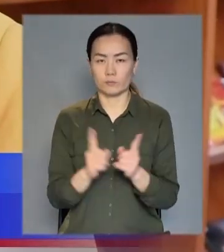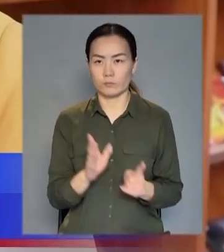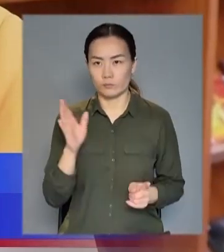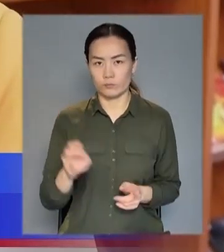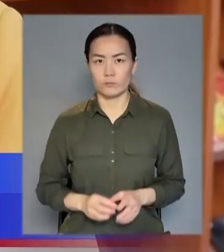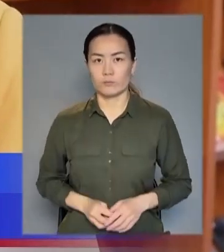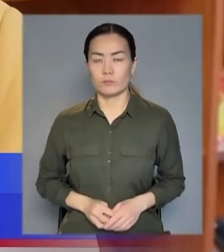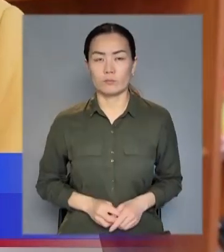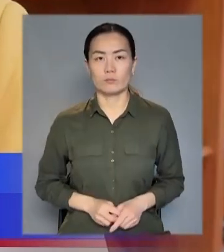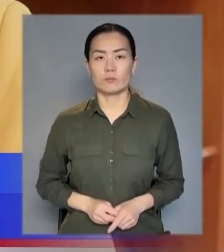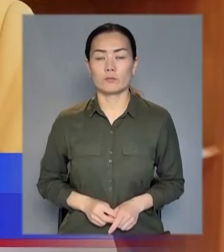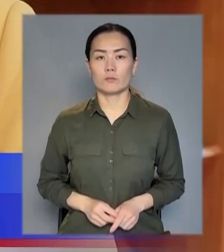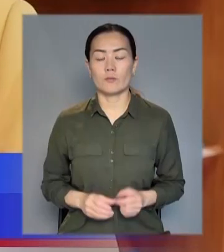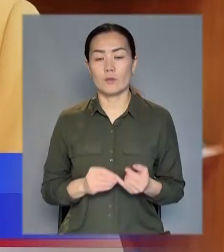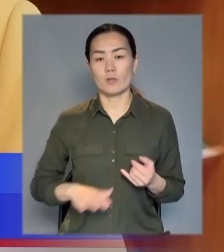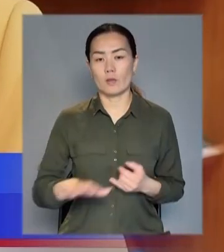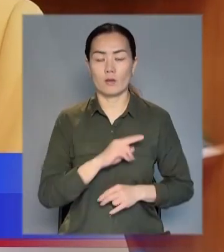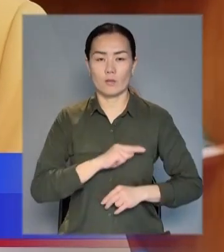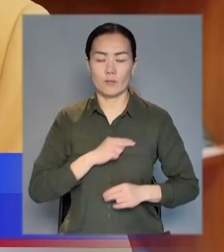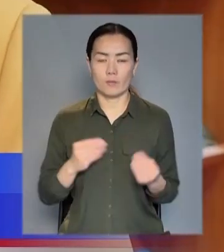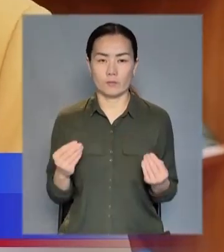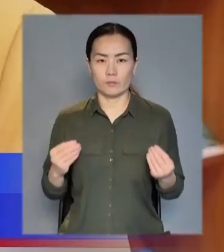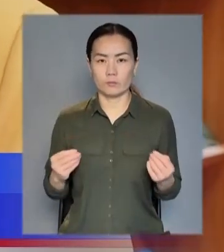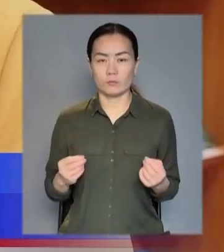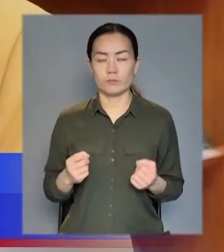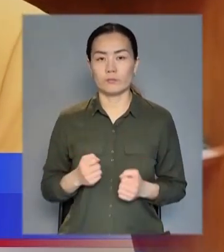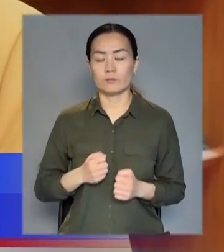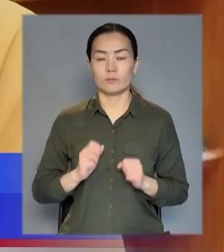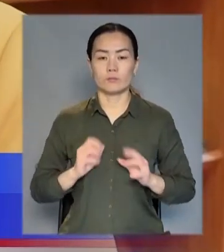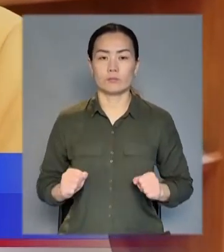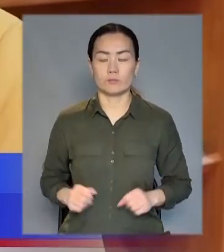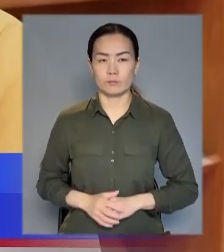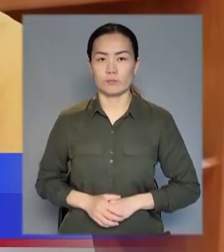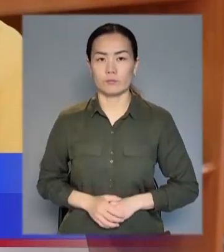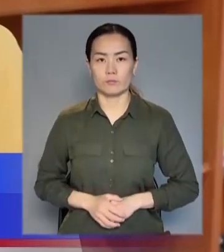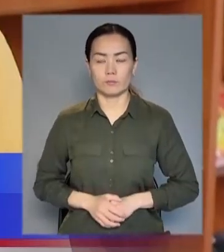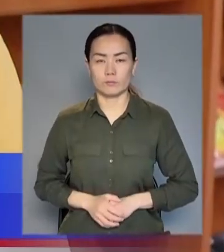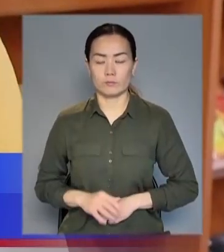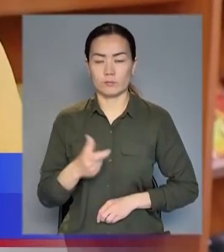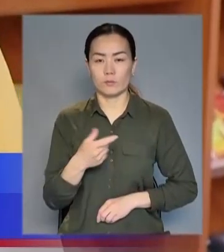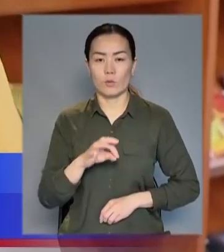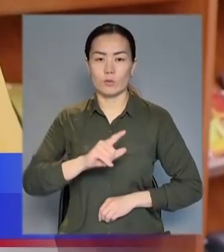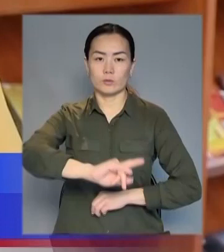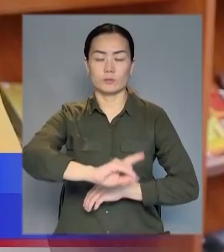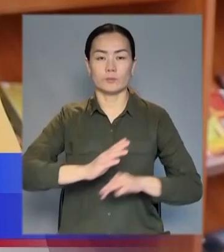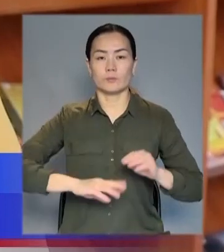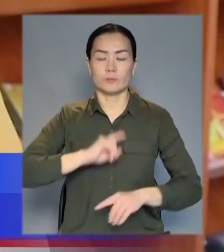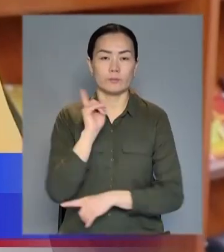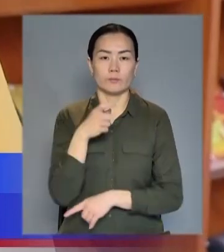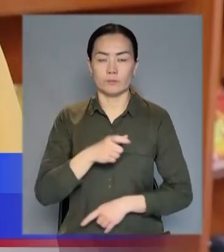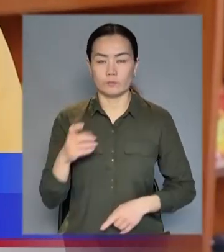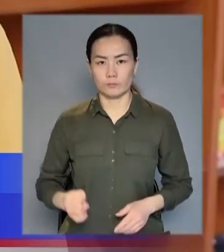кездесіп, осы туған еліне еңбегі сіңген үлкен қайраткер, осы геолог саласының